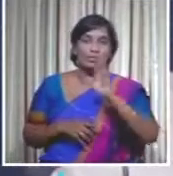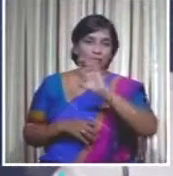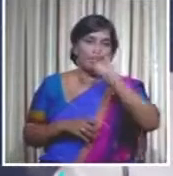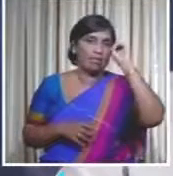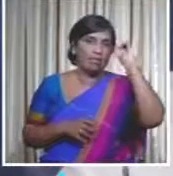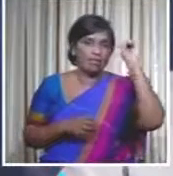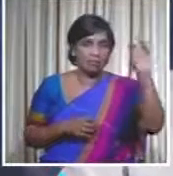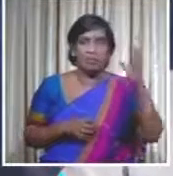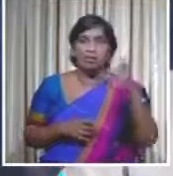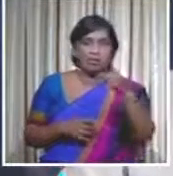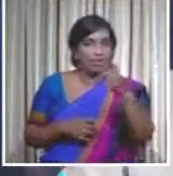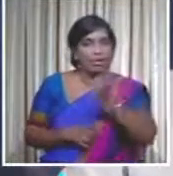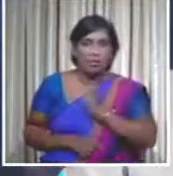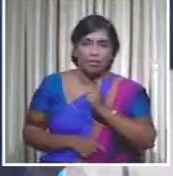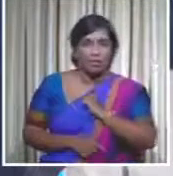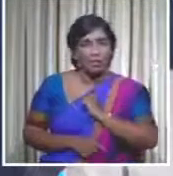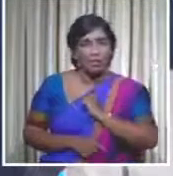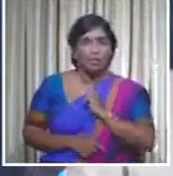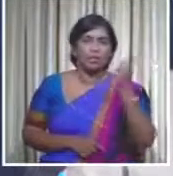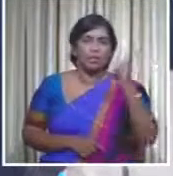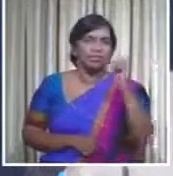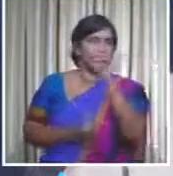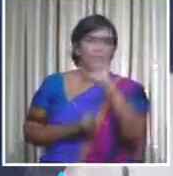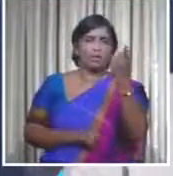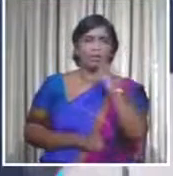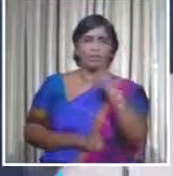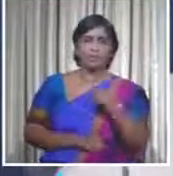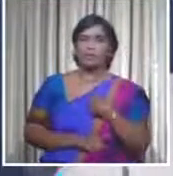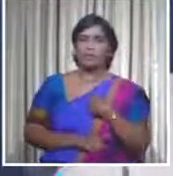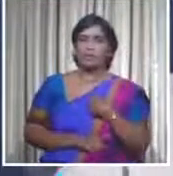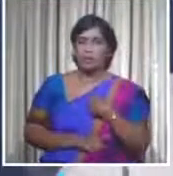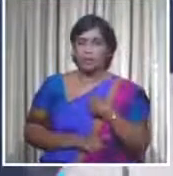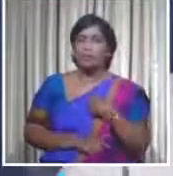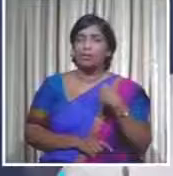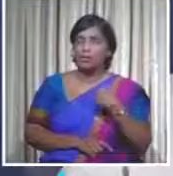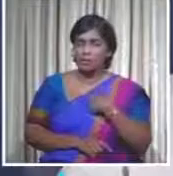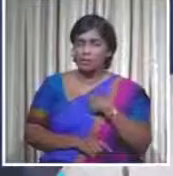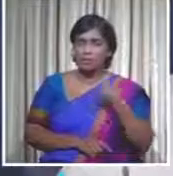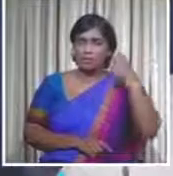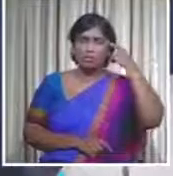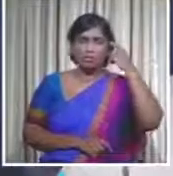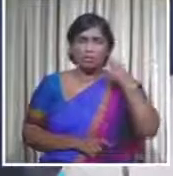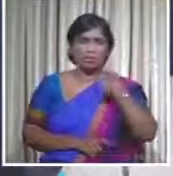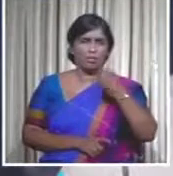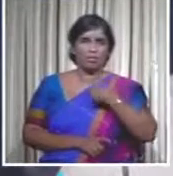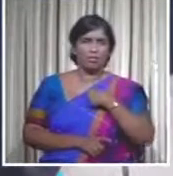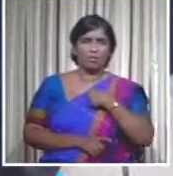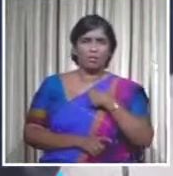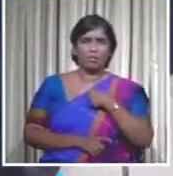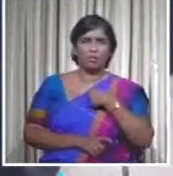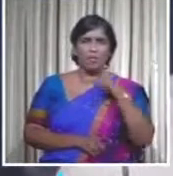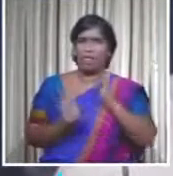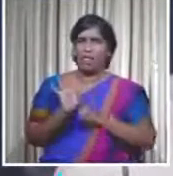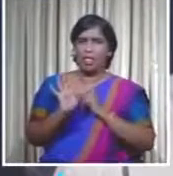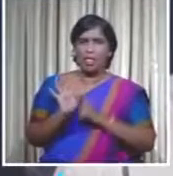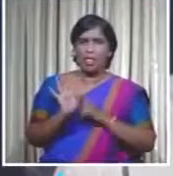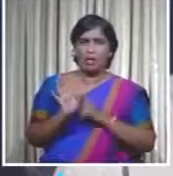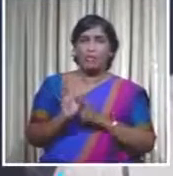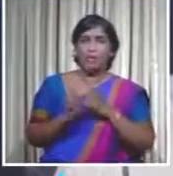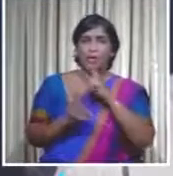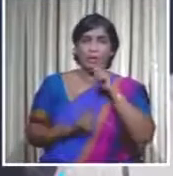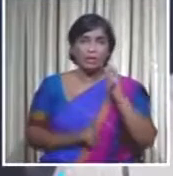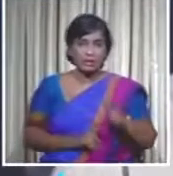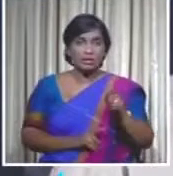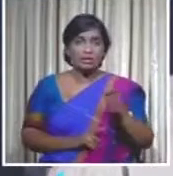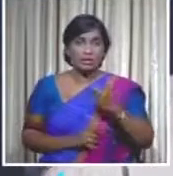दानवा ओया खमती नेदी केला मगे निकबर में हुआ एवलावे मगे हित मटकिुआ ईवा ओयाट हेमदाम ओनो ने विनुसुरिया